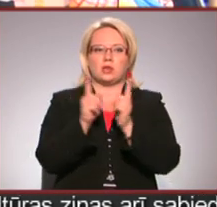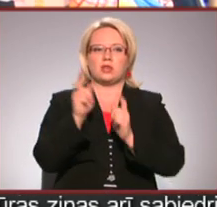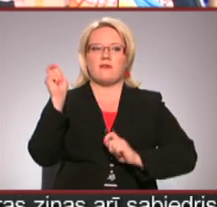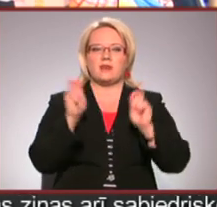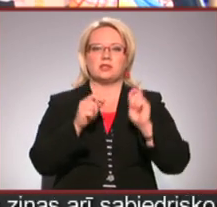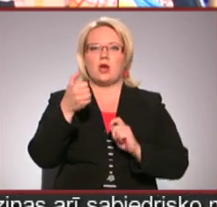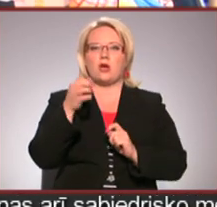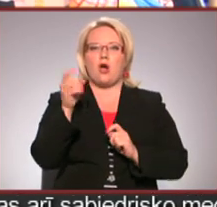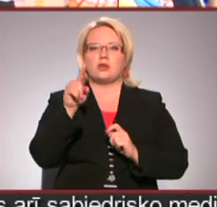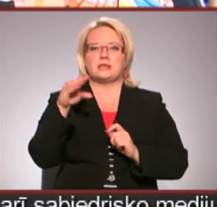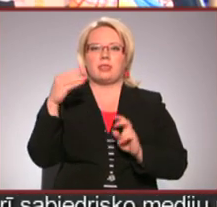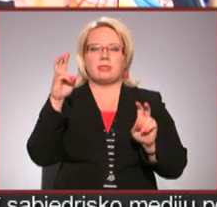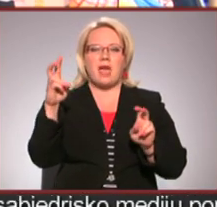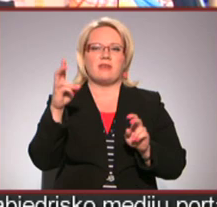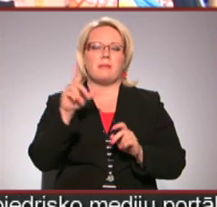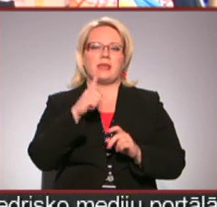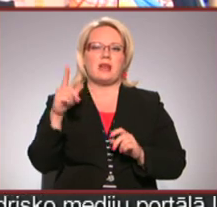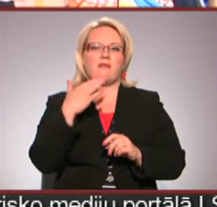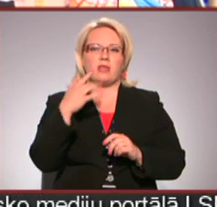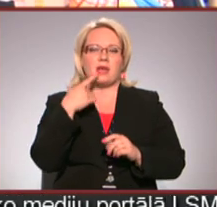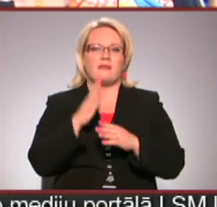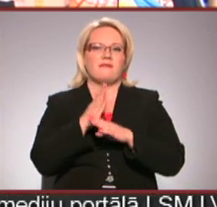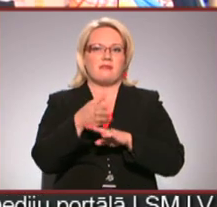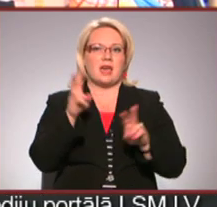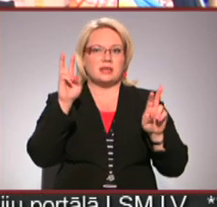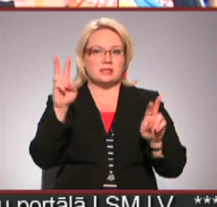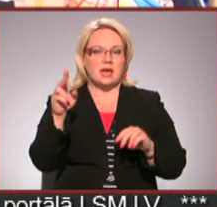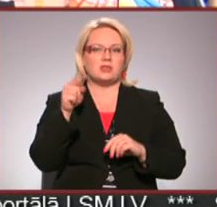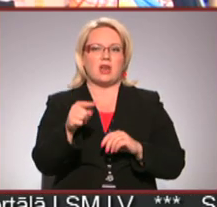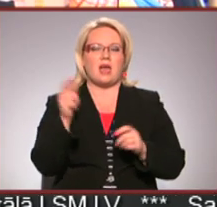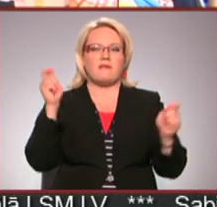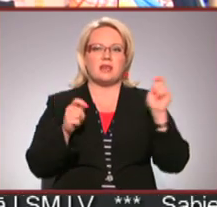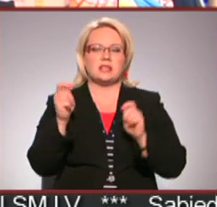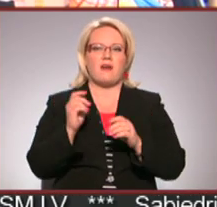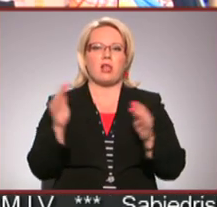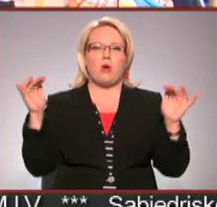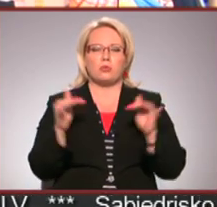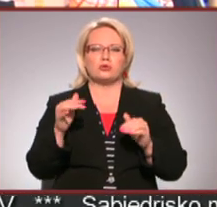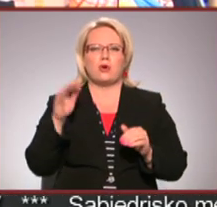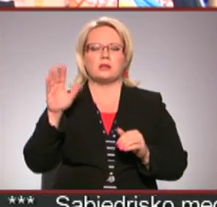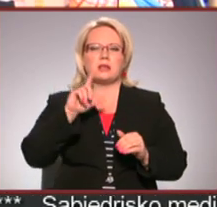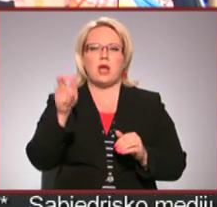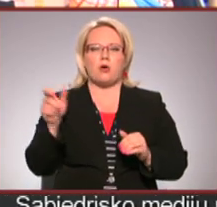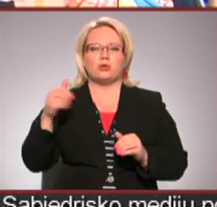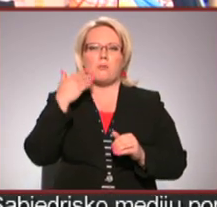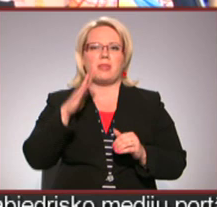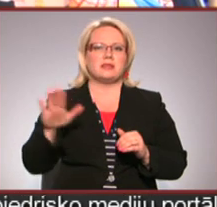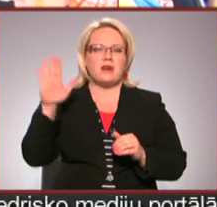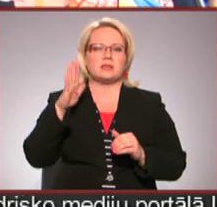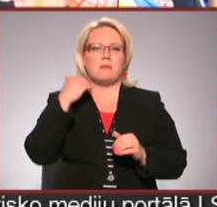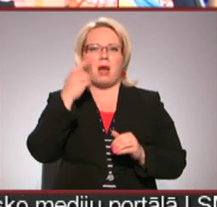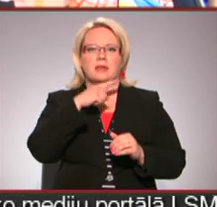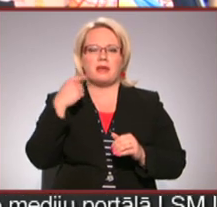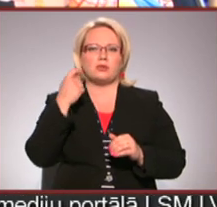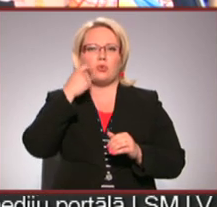festivāls Gosti, jeb varētu literārā valodā teikt viesi. Šajā festivālā pulcēsies ļaudis no Baltijas valstīm, no Baltkrievijas,